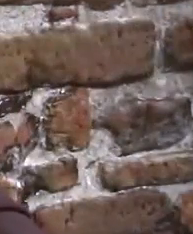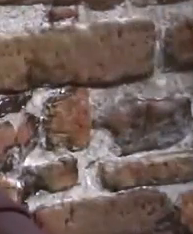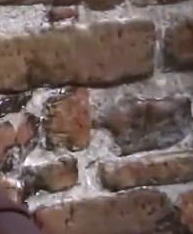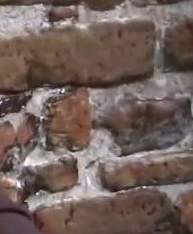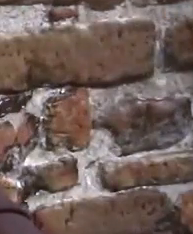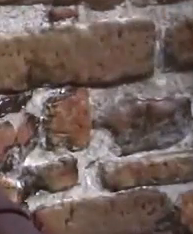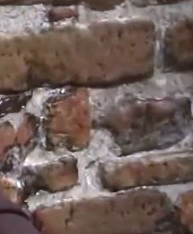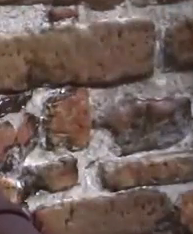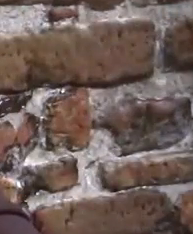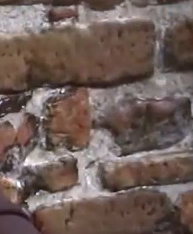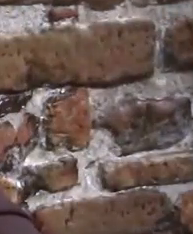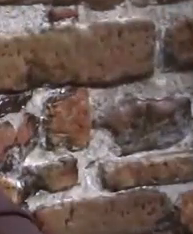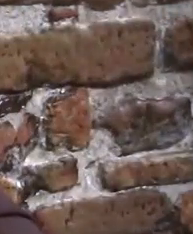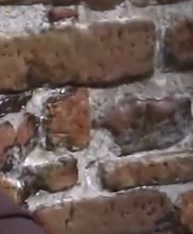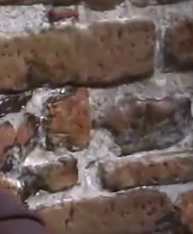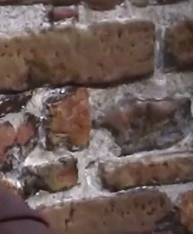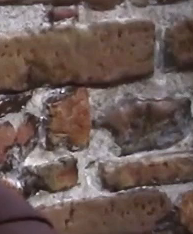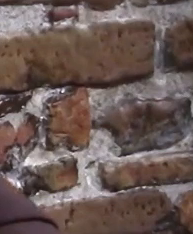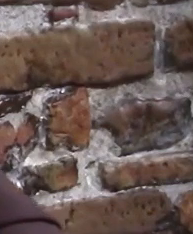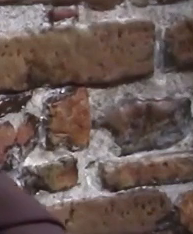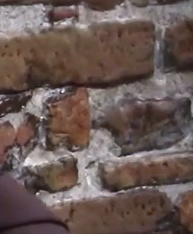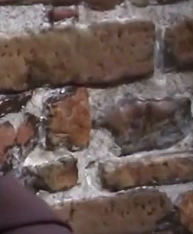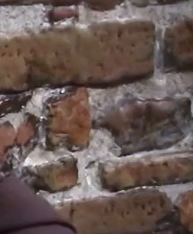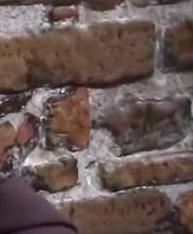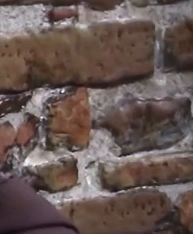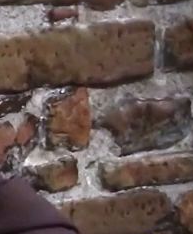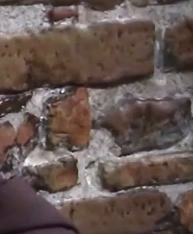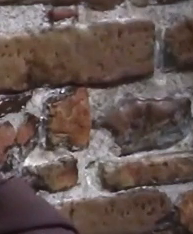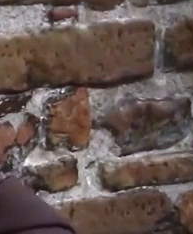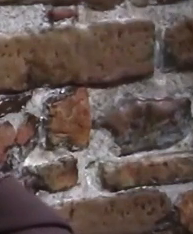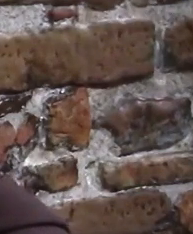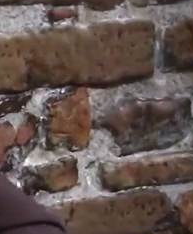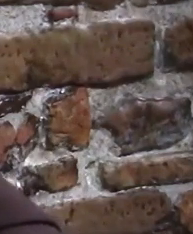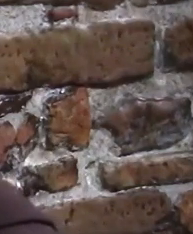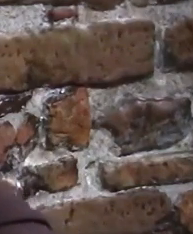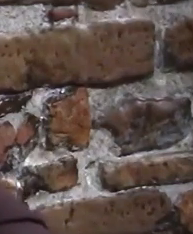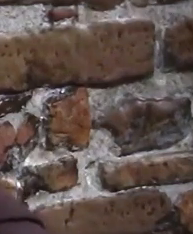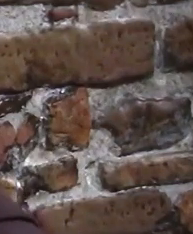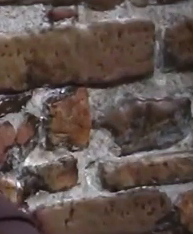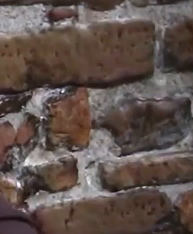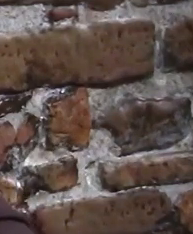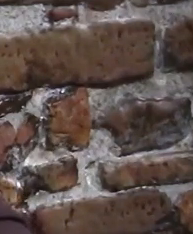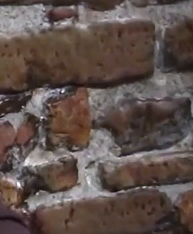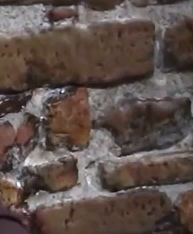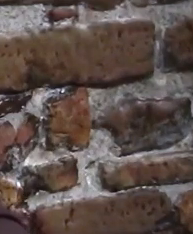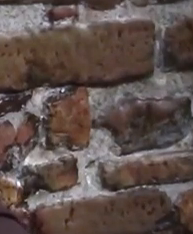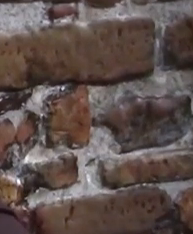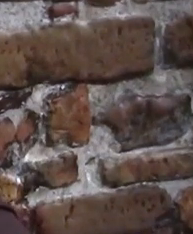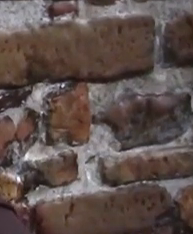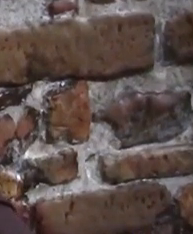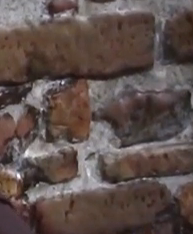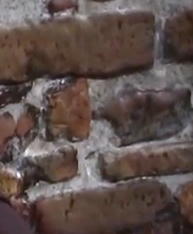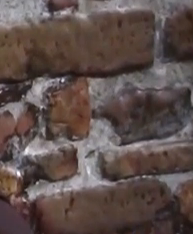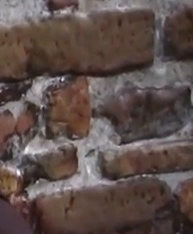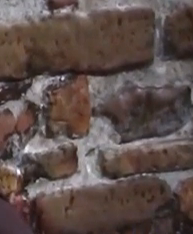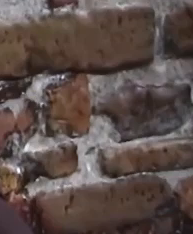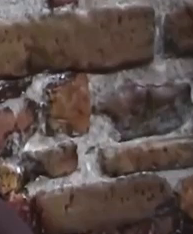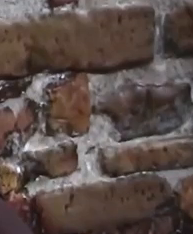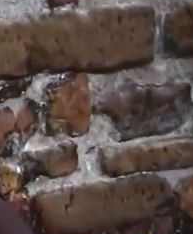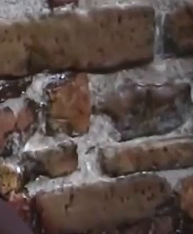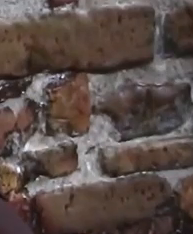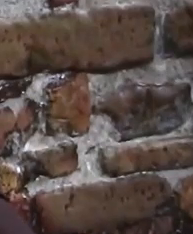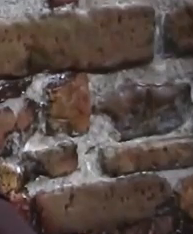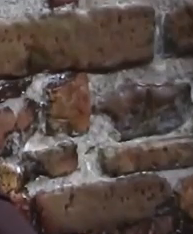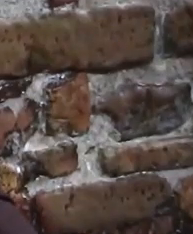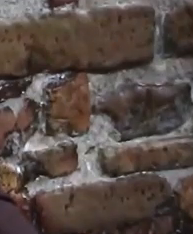nostra morte. Amén. Dios te salve María, llena eres de gracia, el Señor es contigo. Bendita tú eres